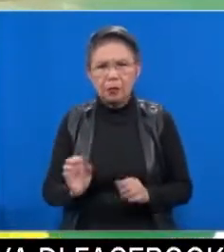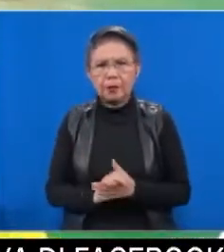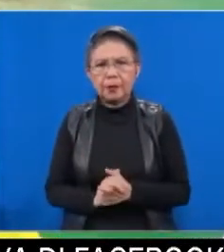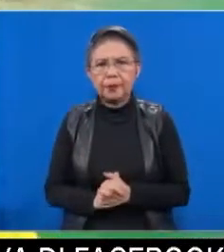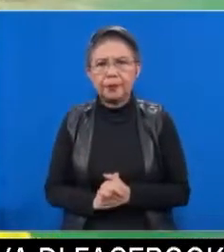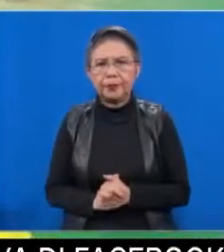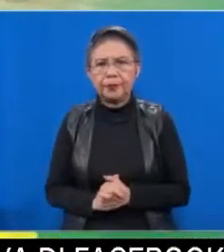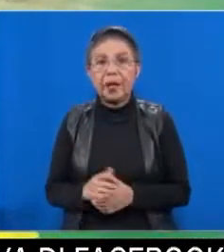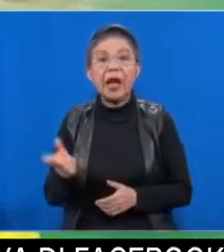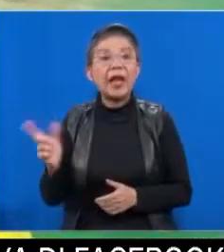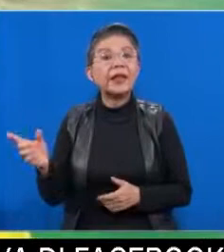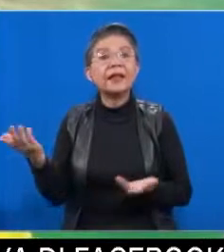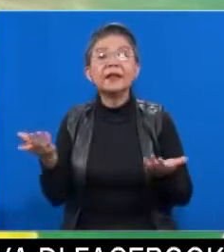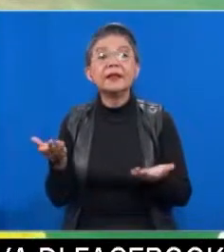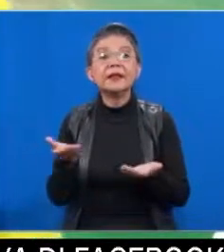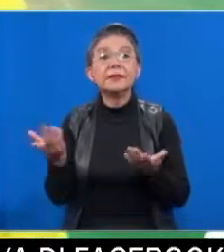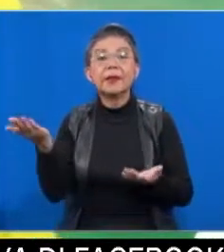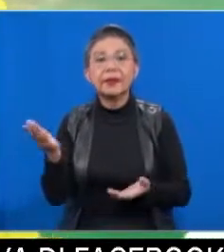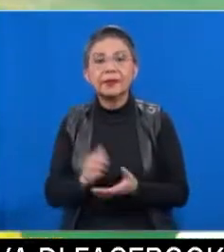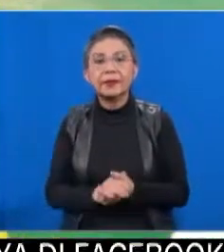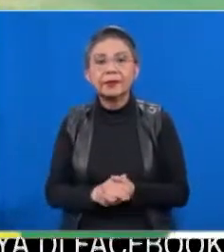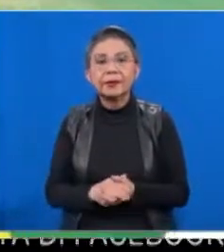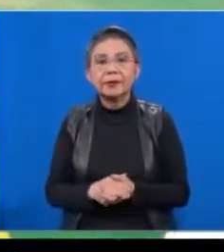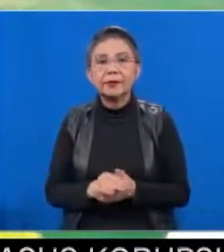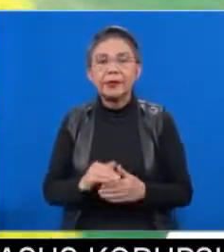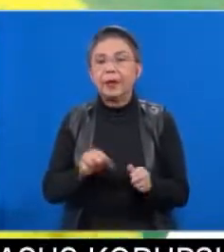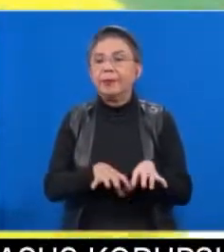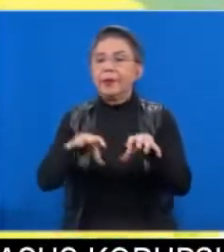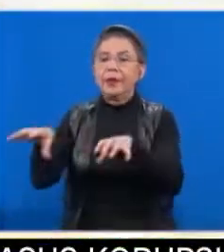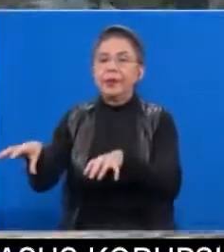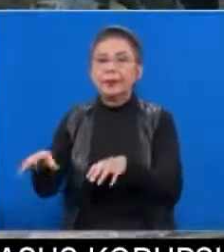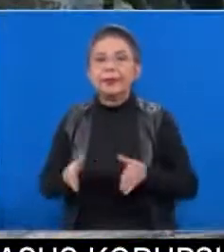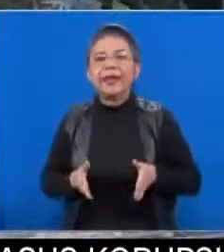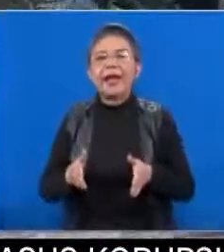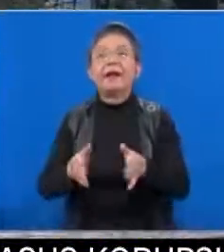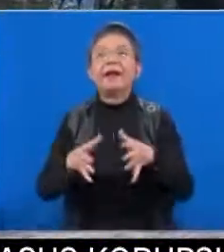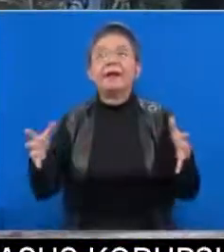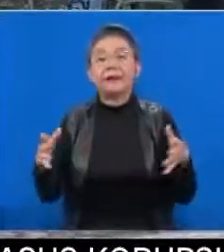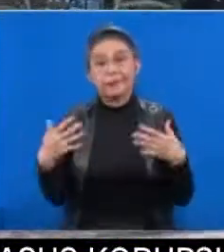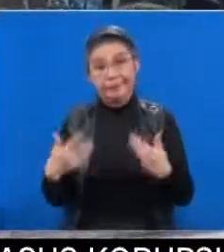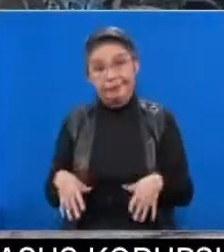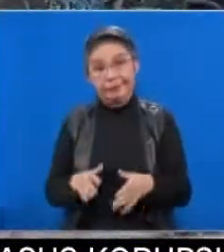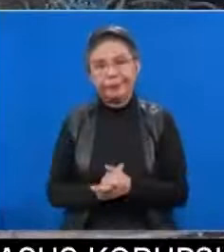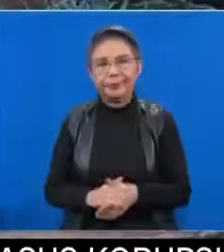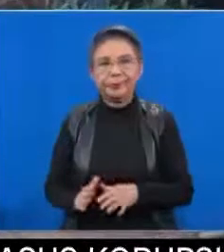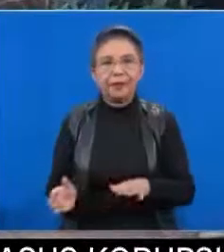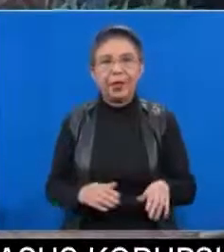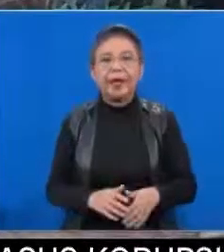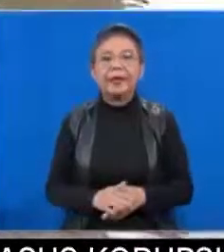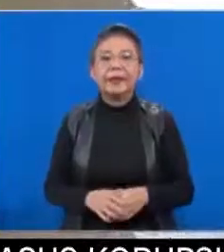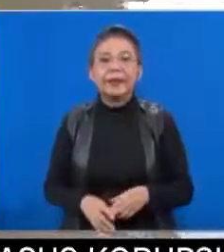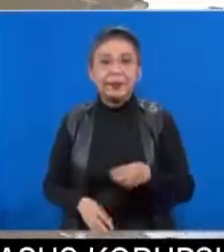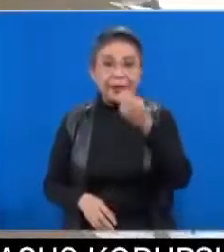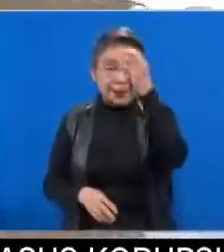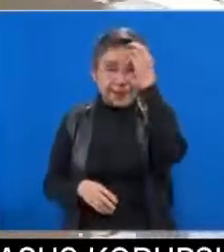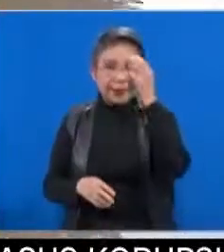Terus latihannya kemana ini nanti? Ya, ke pinggir-pinggir jalan biasanya. Tidak hanya di Pulau Jawa, di Banjarmasin, Kalimantan